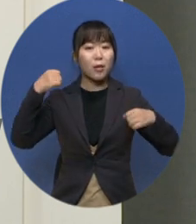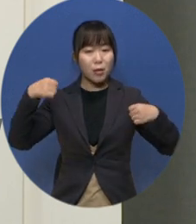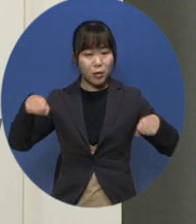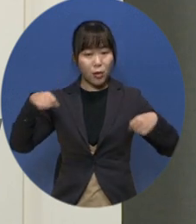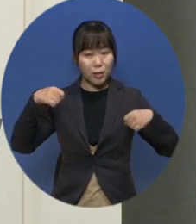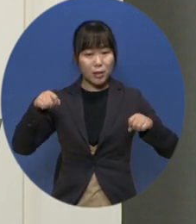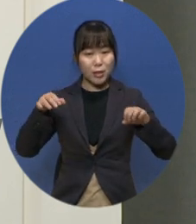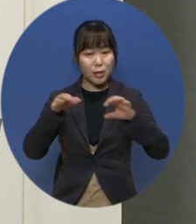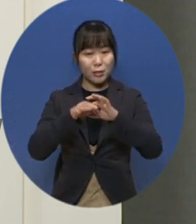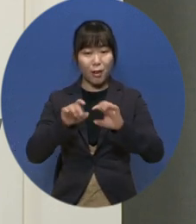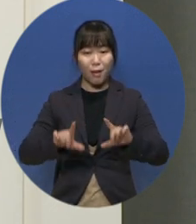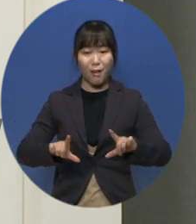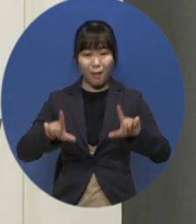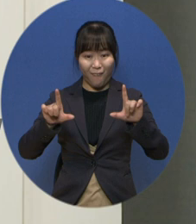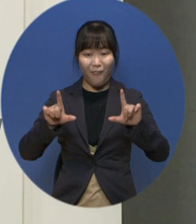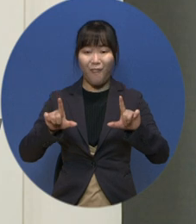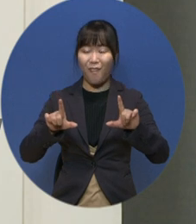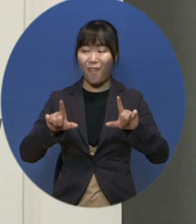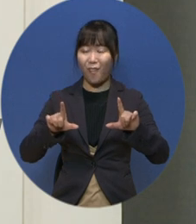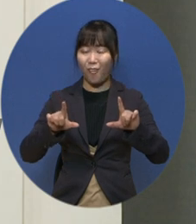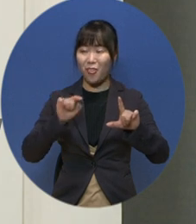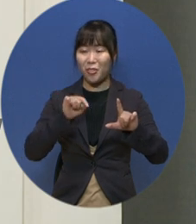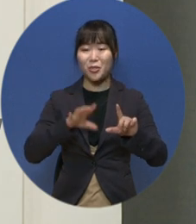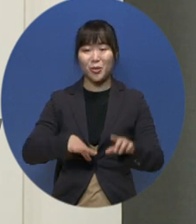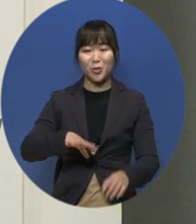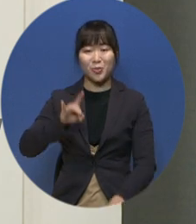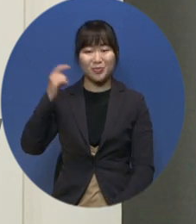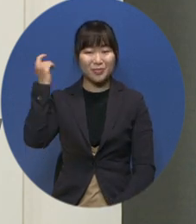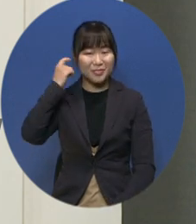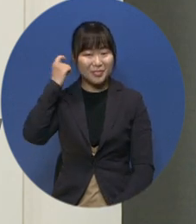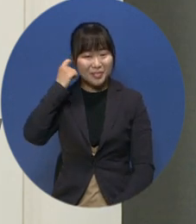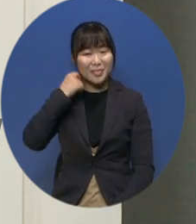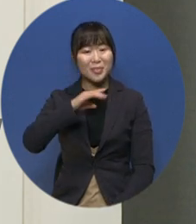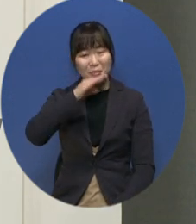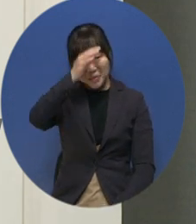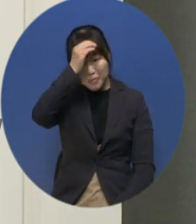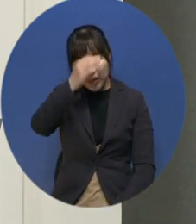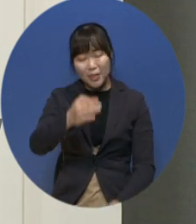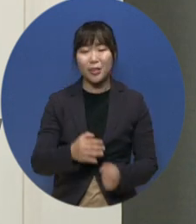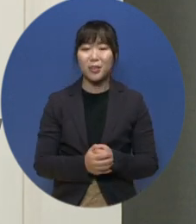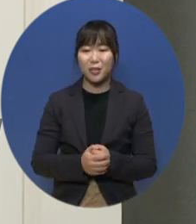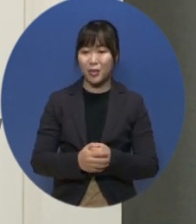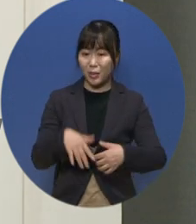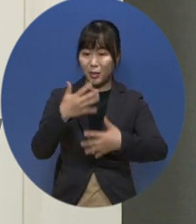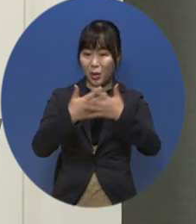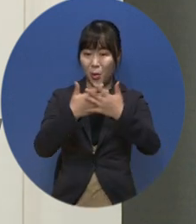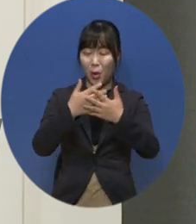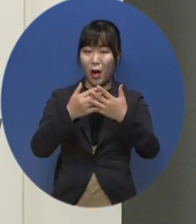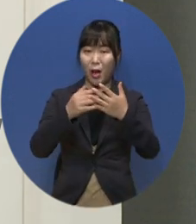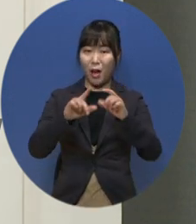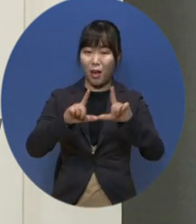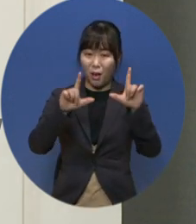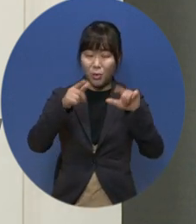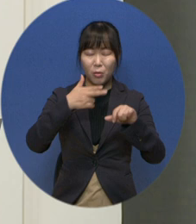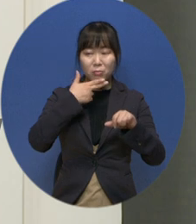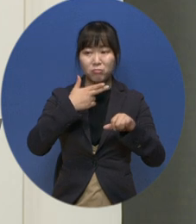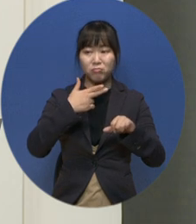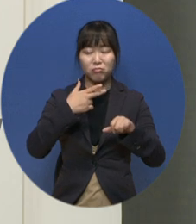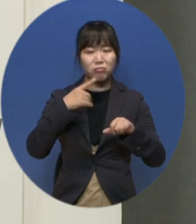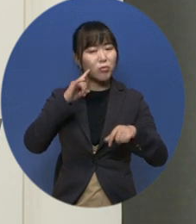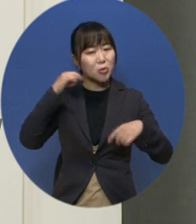연극의 해? 네. 어떻게? 난 또 처음 들었어요. 미안한 얘기지만 뭐 영화의 해도 없고